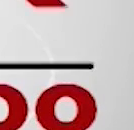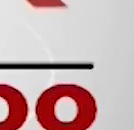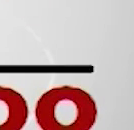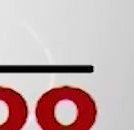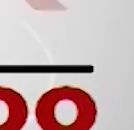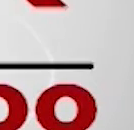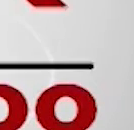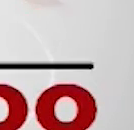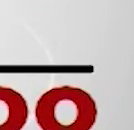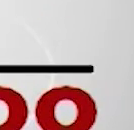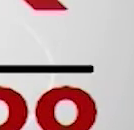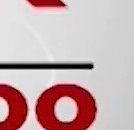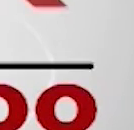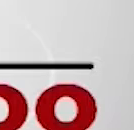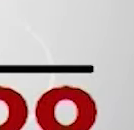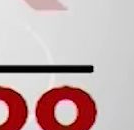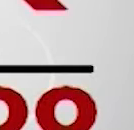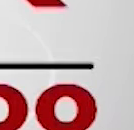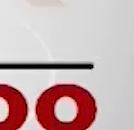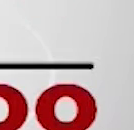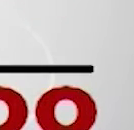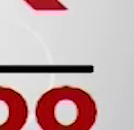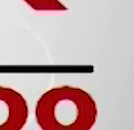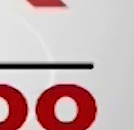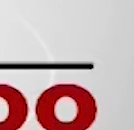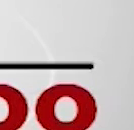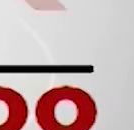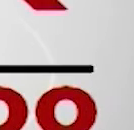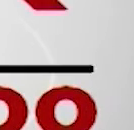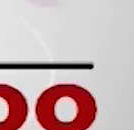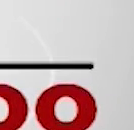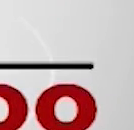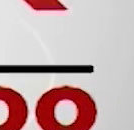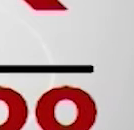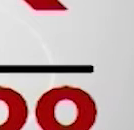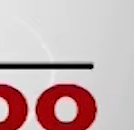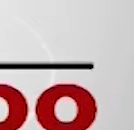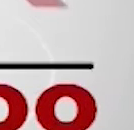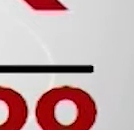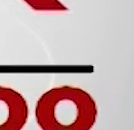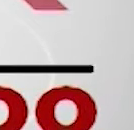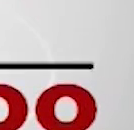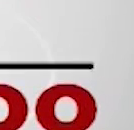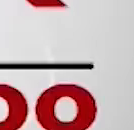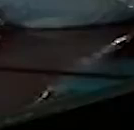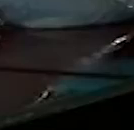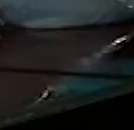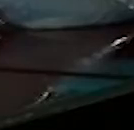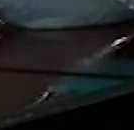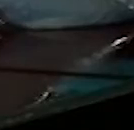ekor. Sementara ayam potong ukuran kecil yang semula Rp25.000 menjadi Rp30.000 per